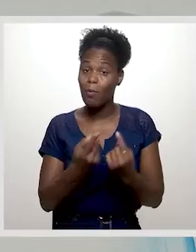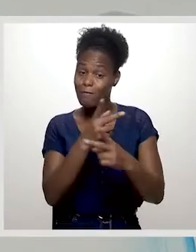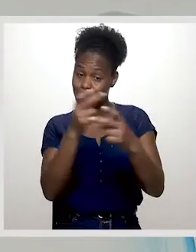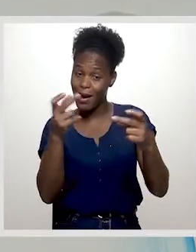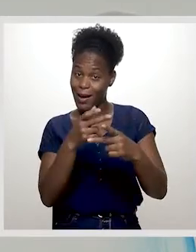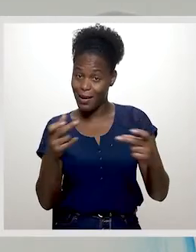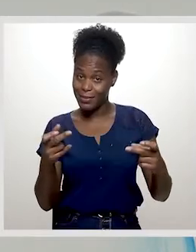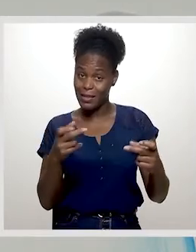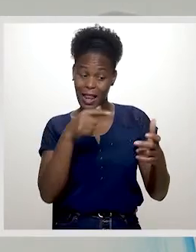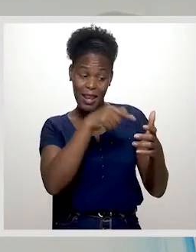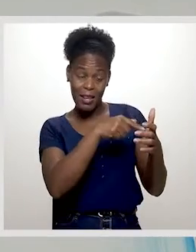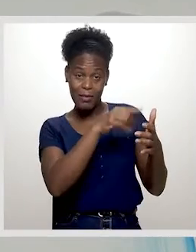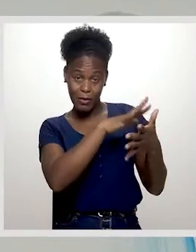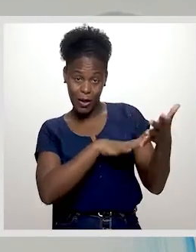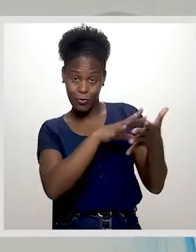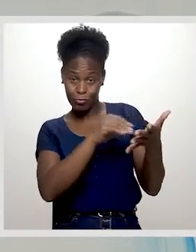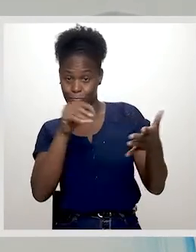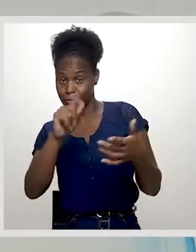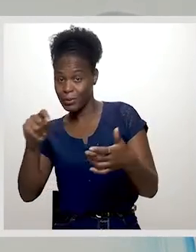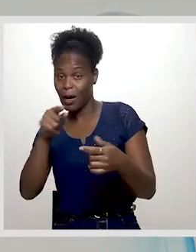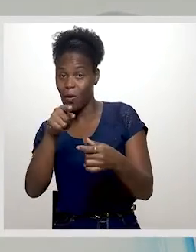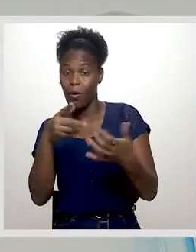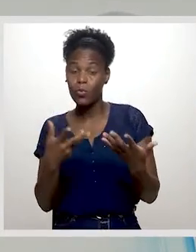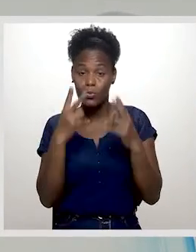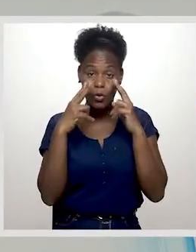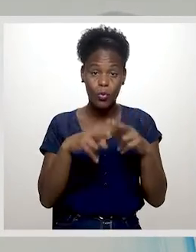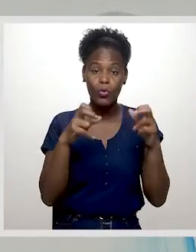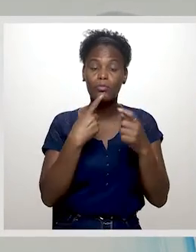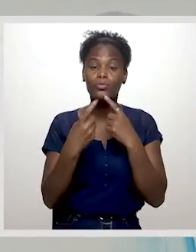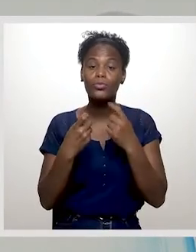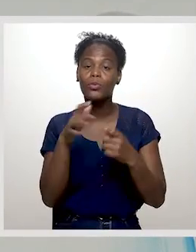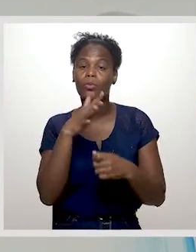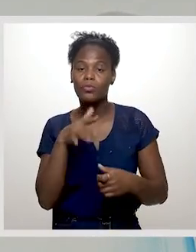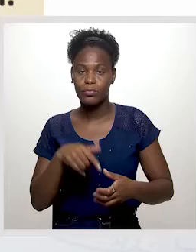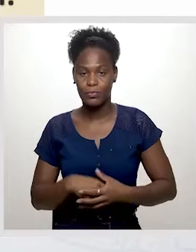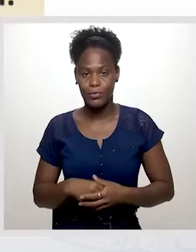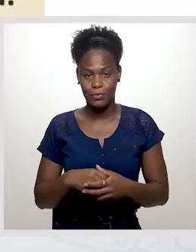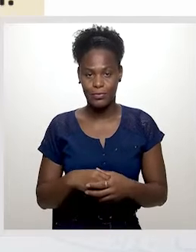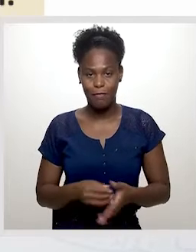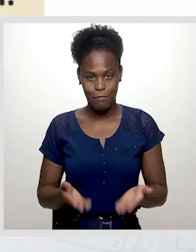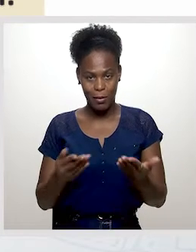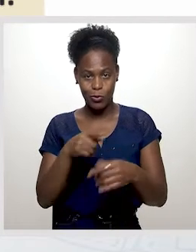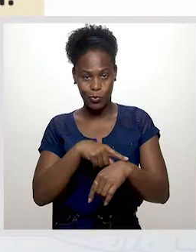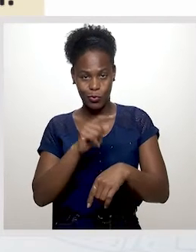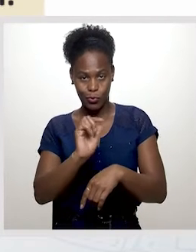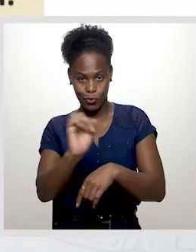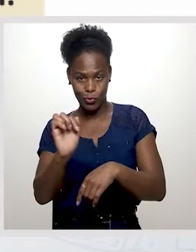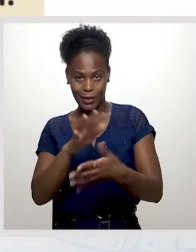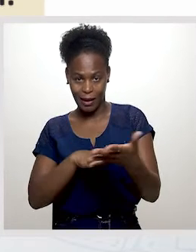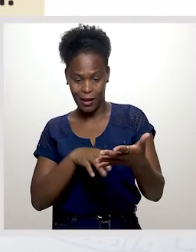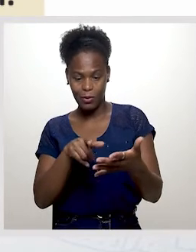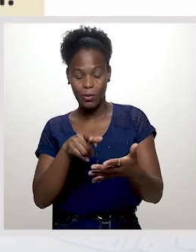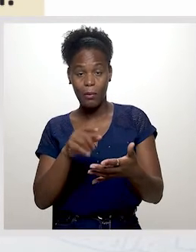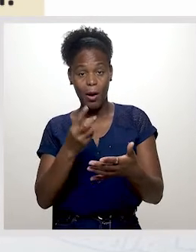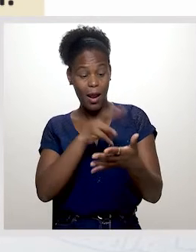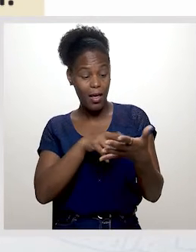affirmations prises du texte. Maintenant, à toi de trouver les questions. Vas-y, je vais te laisser avec le texte